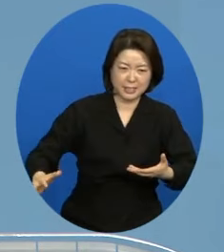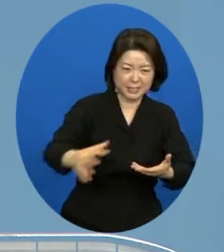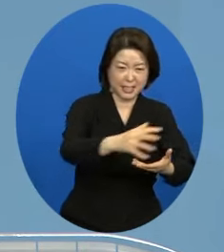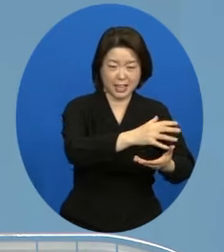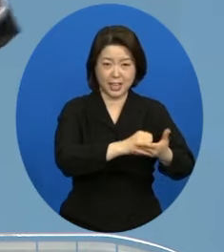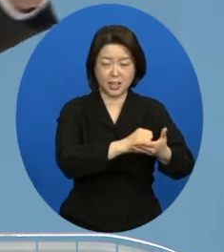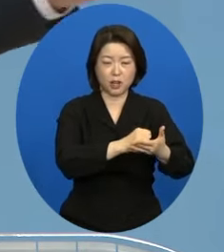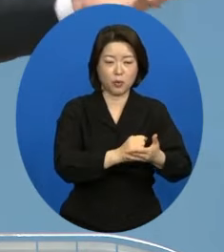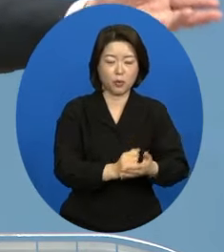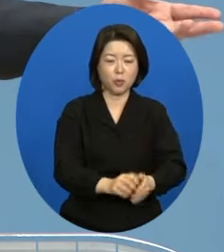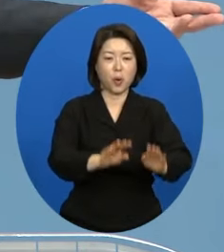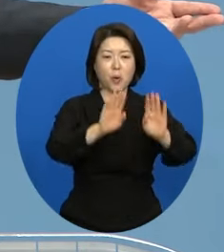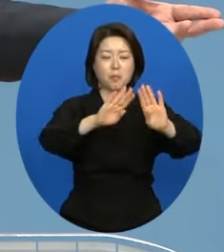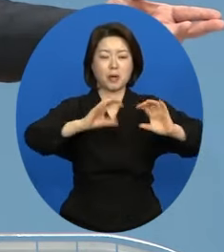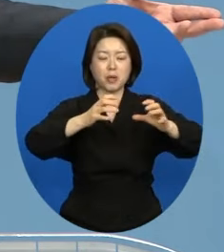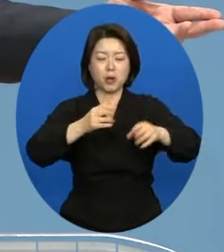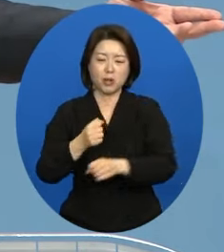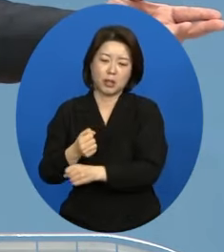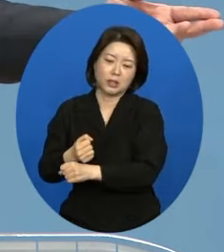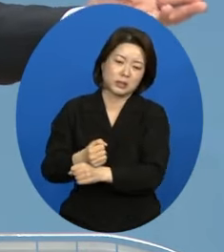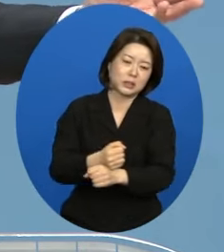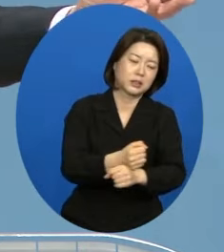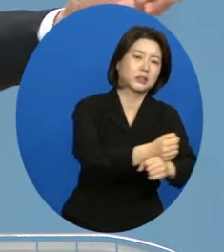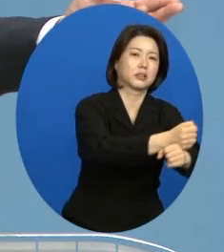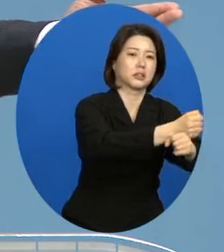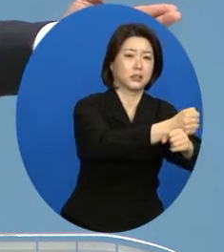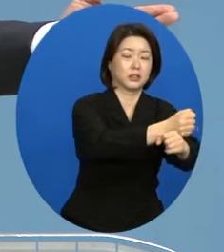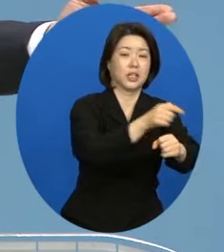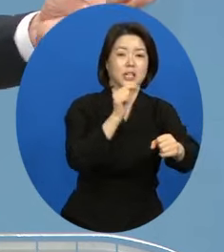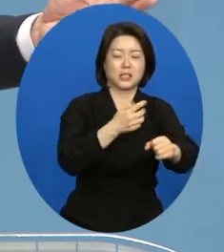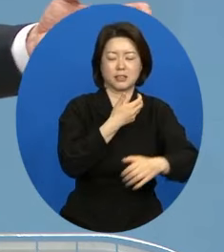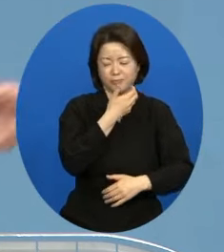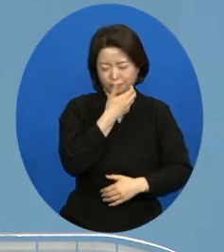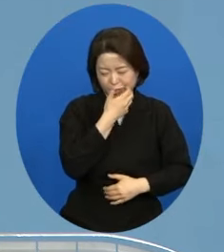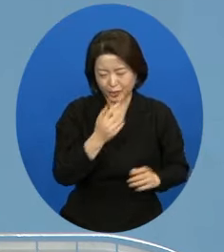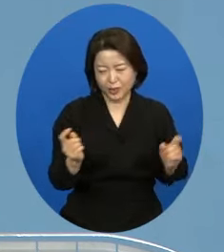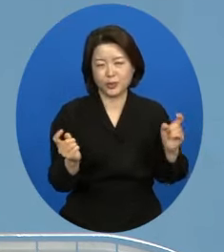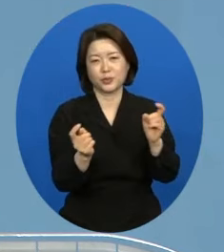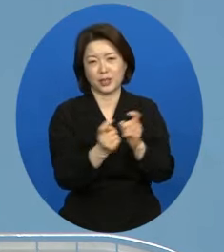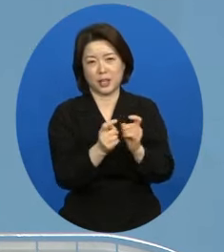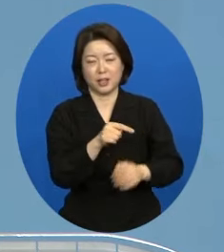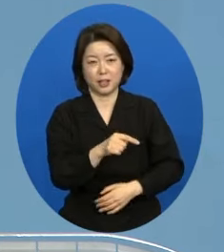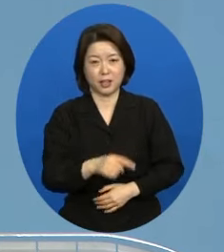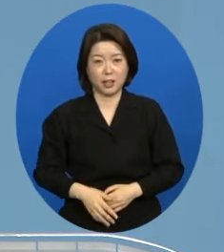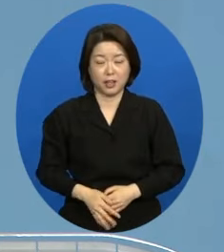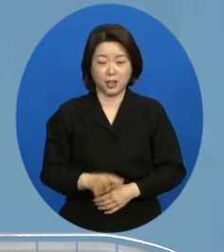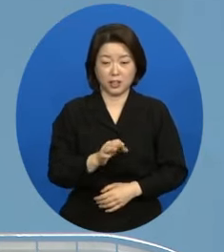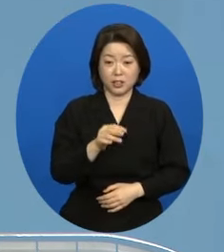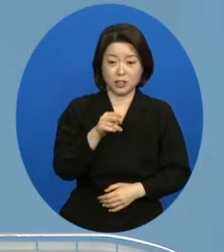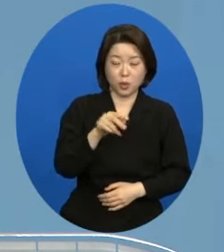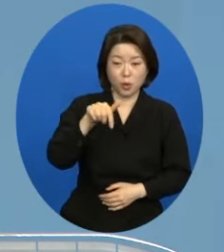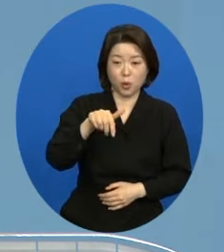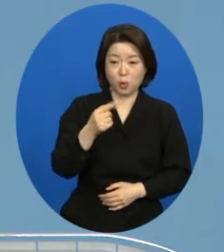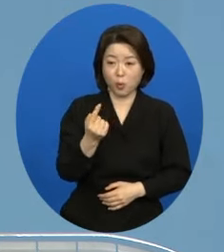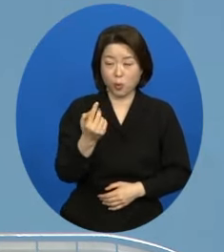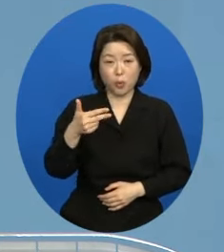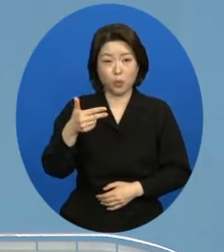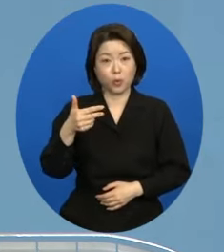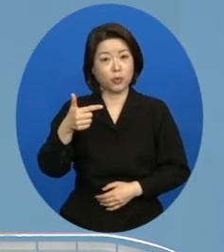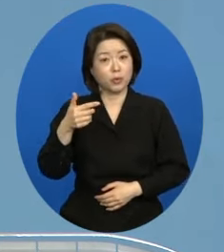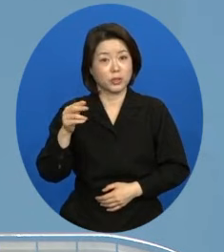바벨론으로 끌려가게 됩니다 그런 치욕을 겪게 돼요 그런데 그 여니가 오늘